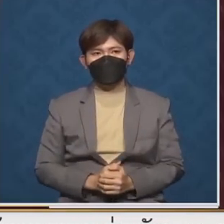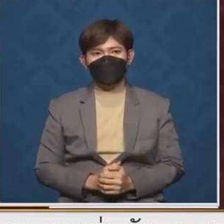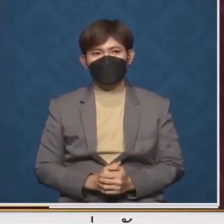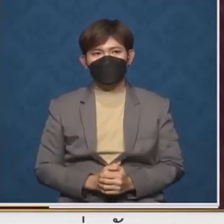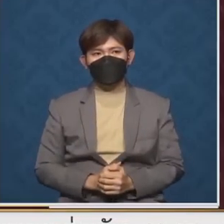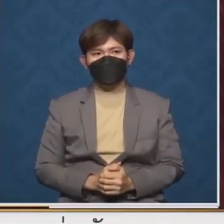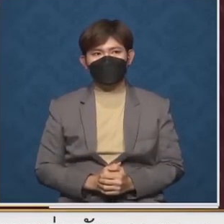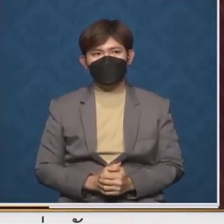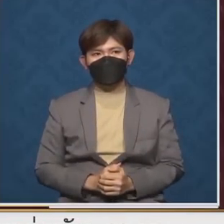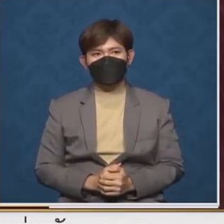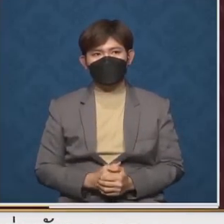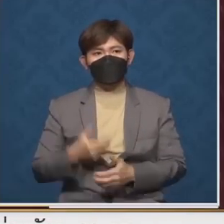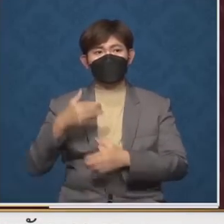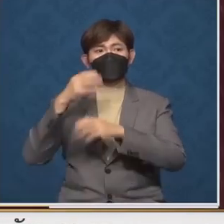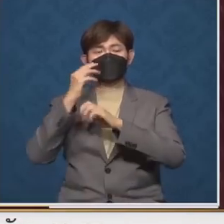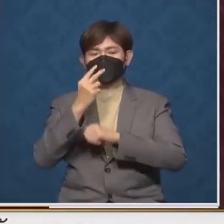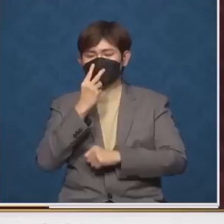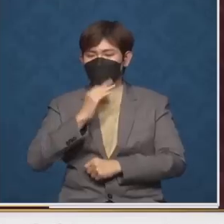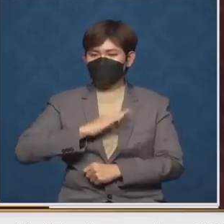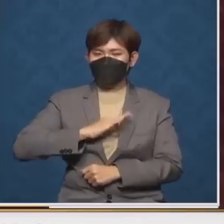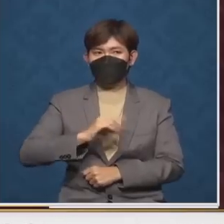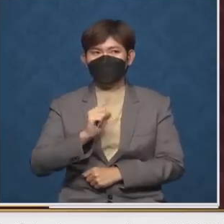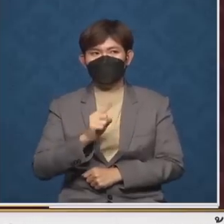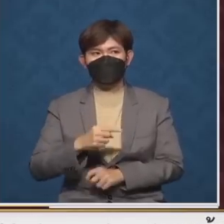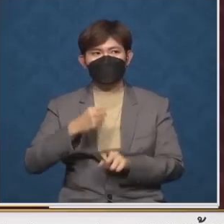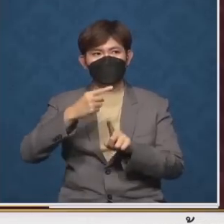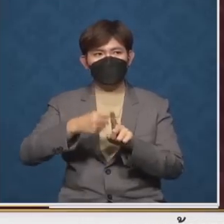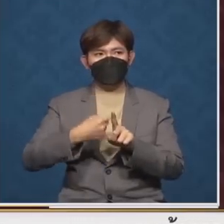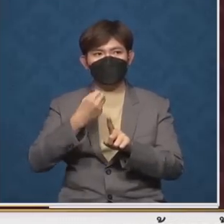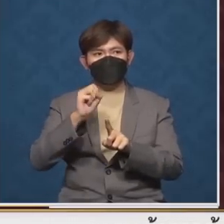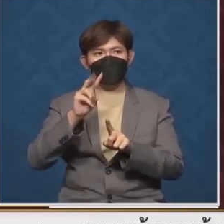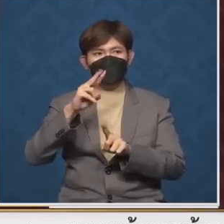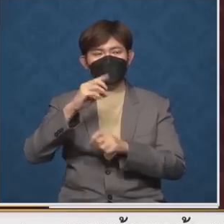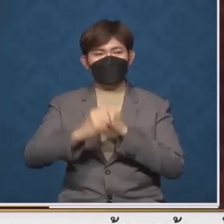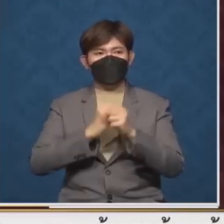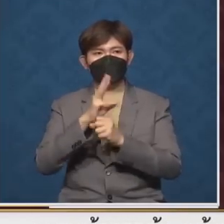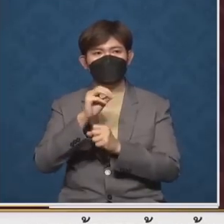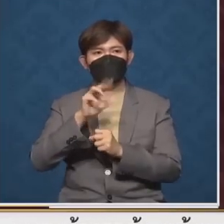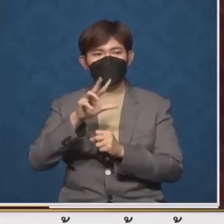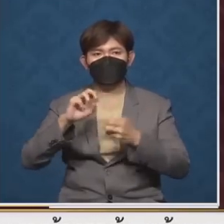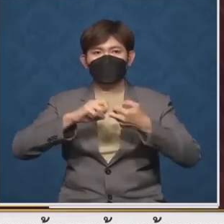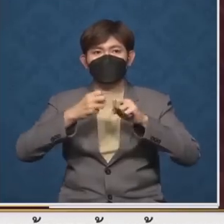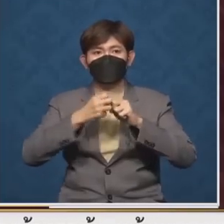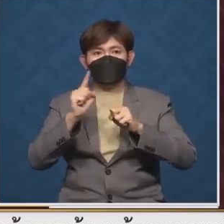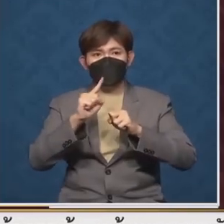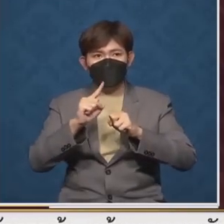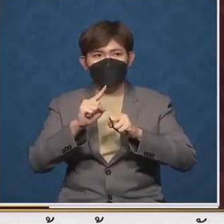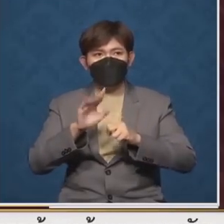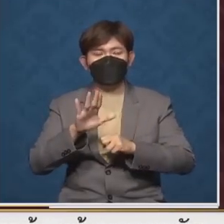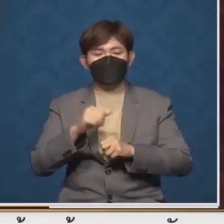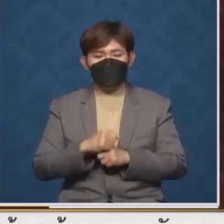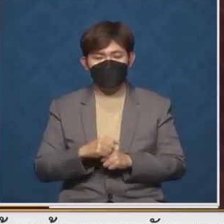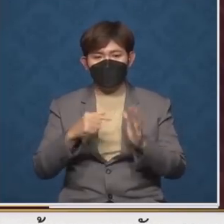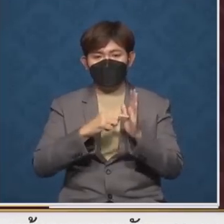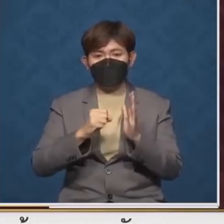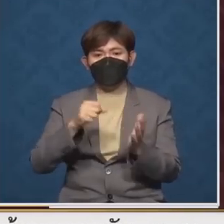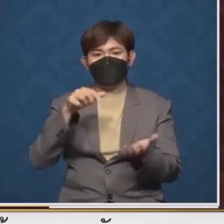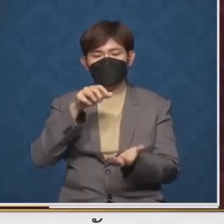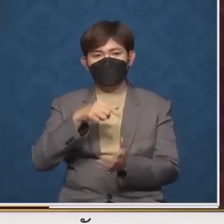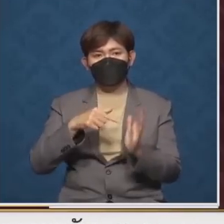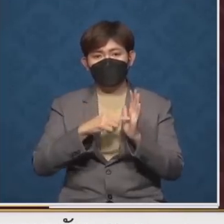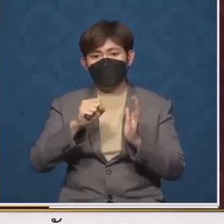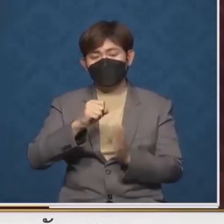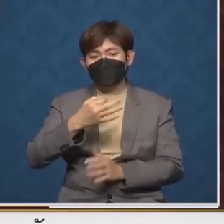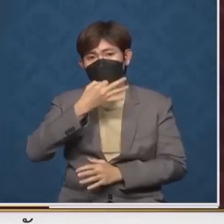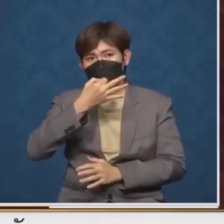แล้วอยากมาทวนความรสึกกิดหน่นะครับท่านว่าคมปี 6-3เกิดเหตุกณคัสเตอ์ใหญ่สุของมหาชัยปิดเมืองมหา